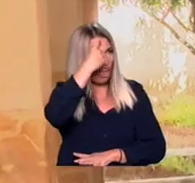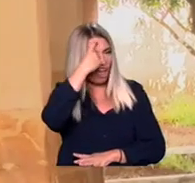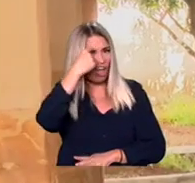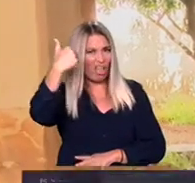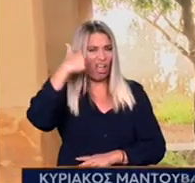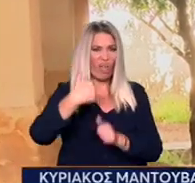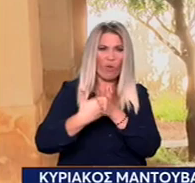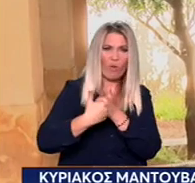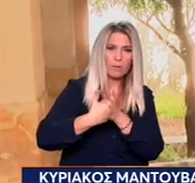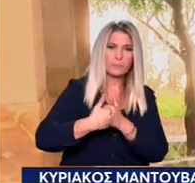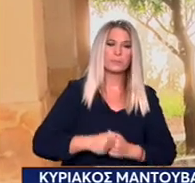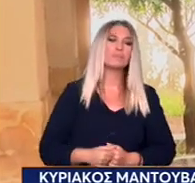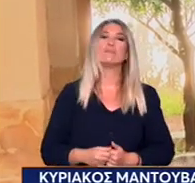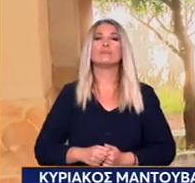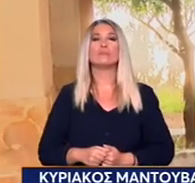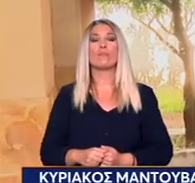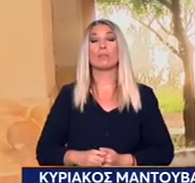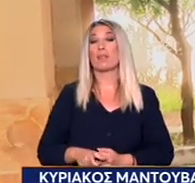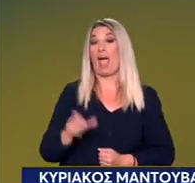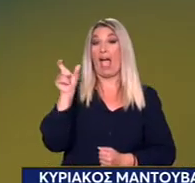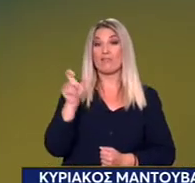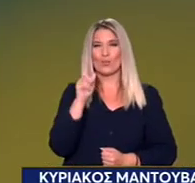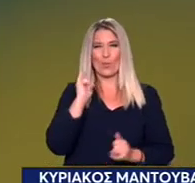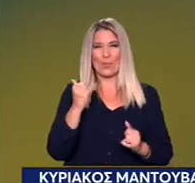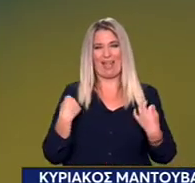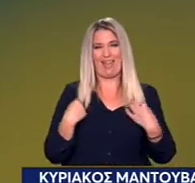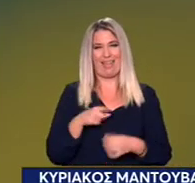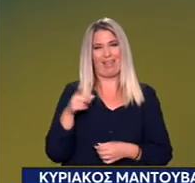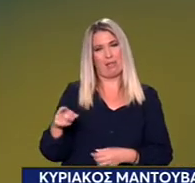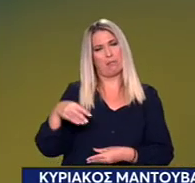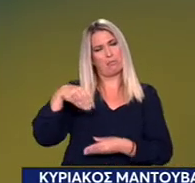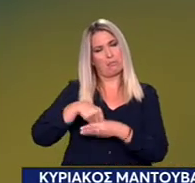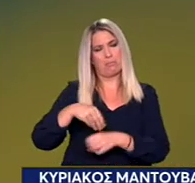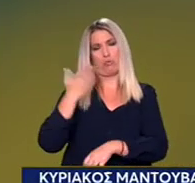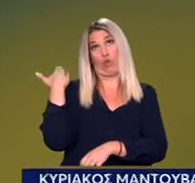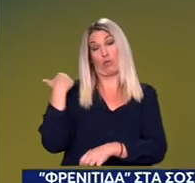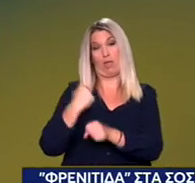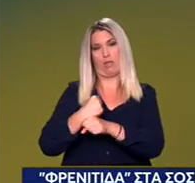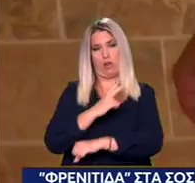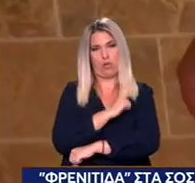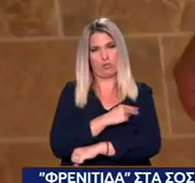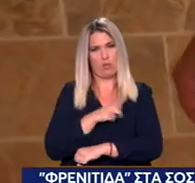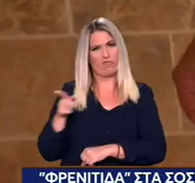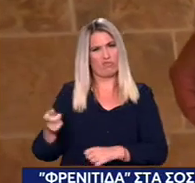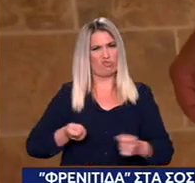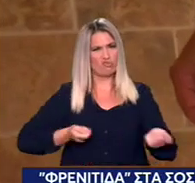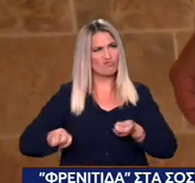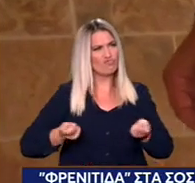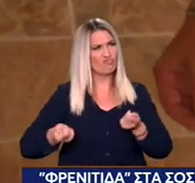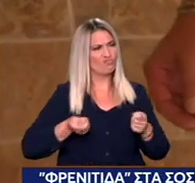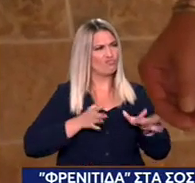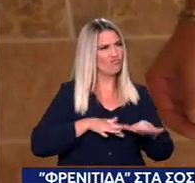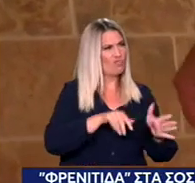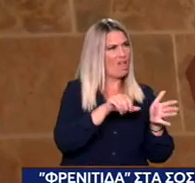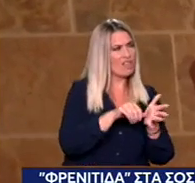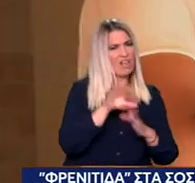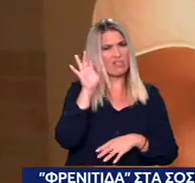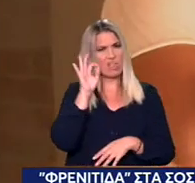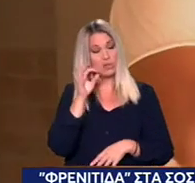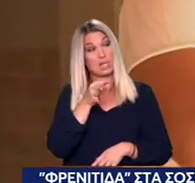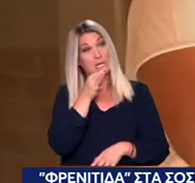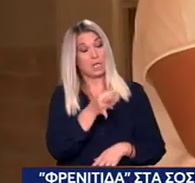Ο κύριος Ασημάκης είναι πρώην υγειονομικός. Διοργανώνει τα συλλαλητήρια σε Θεσσαλονίκη και Αθήνα και ισχυρίζεται στην κάμερα του Live News